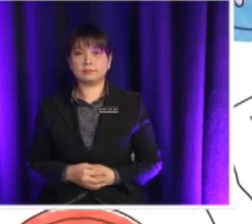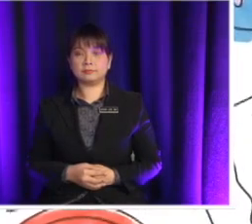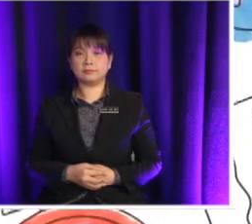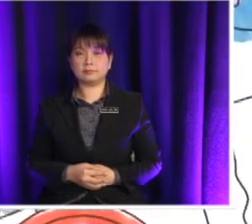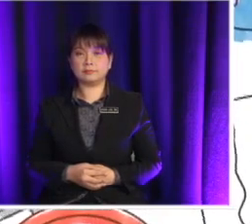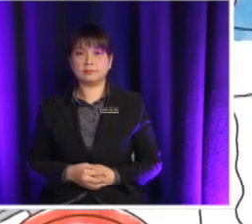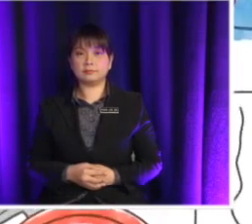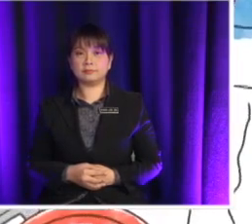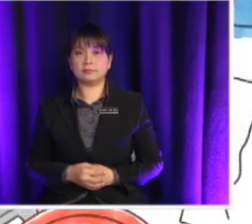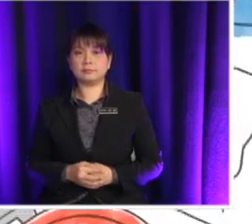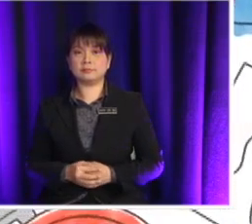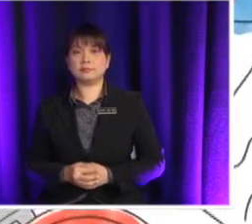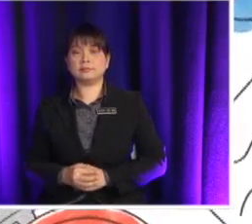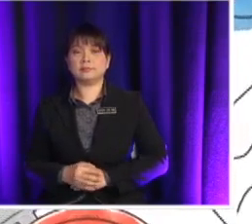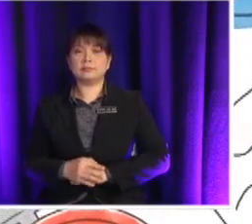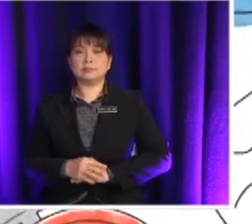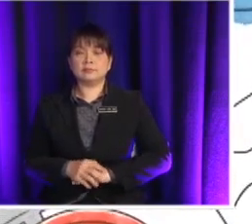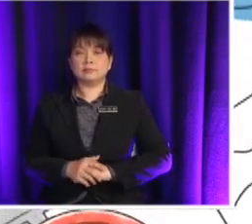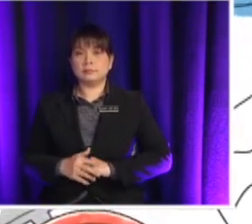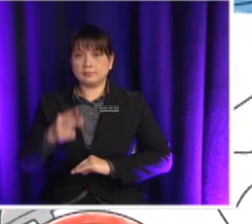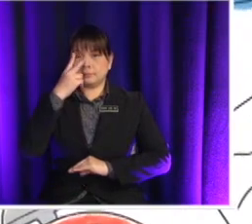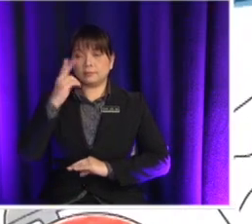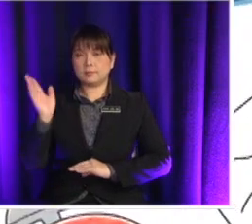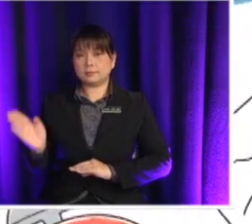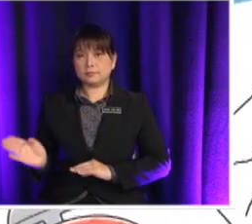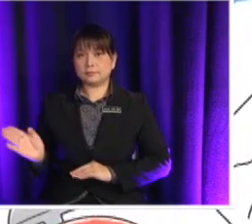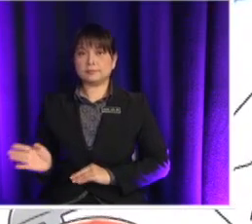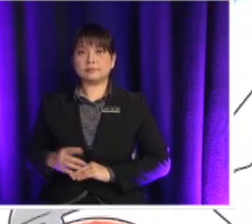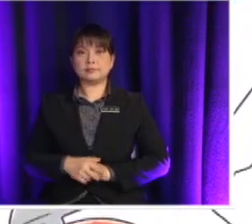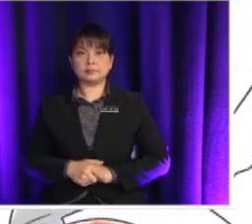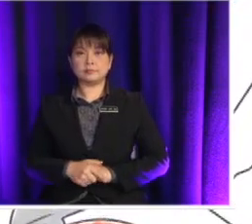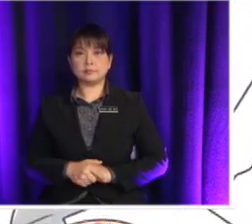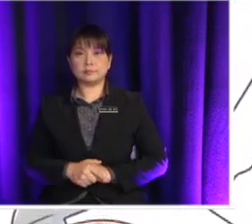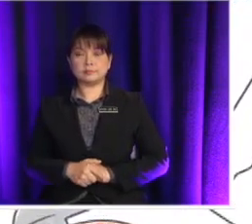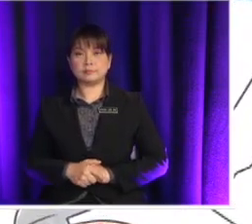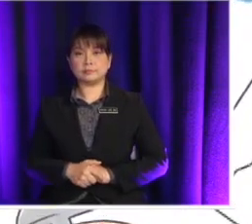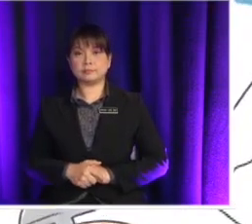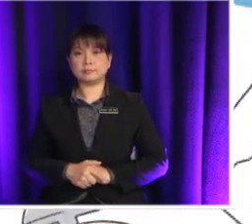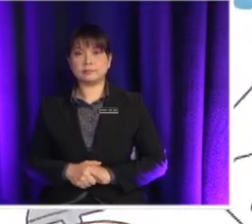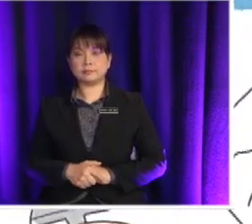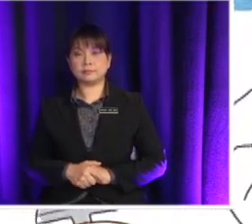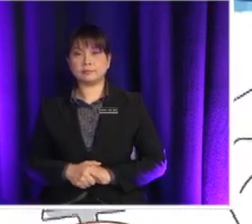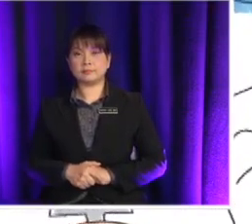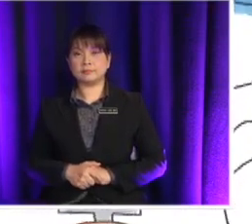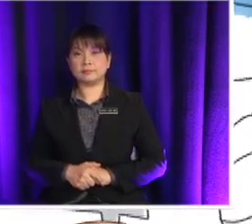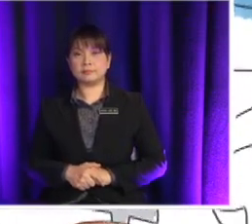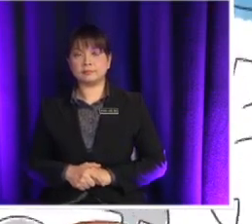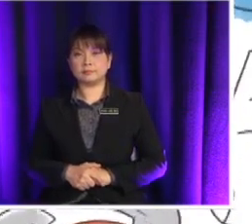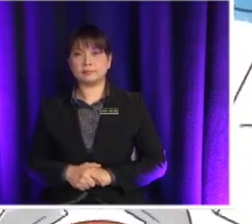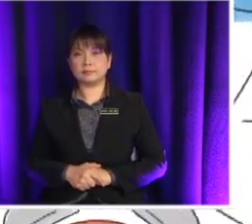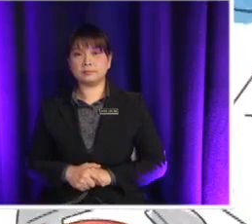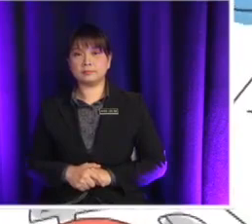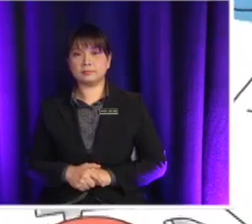tengah. Okey, kat sini adalah emitter, belah kanan sekali ni emitter dan sini adalah kolektor. Okey. So Aiman boleh sambungkan saja